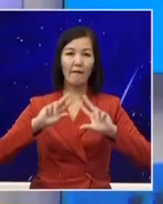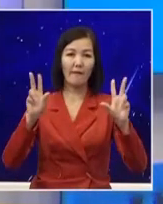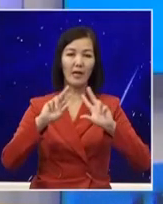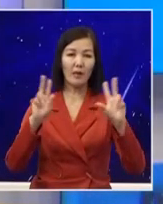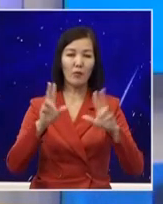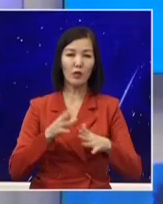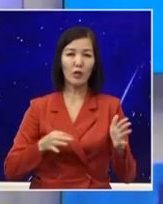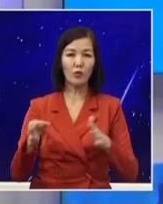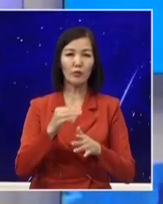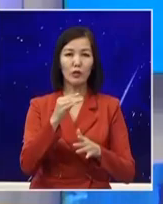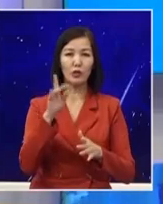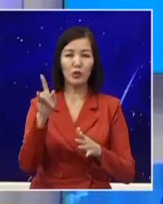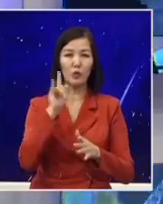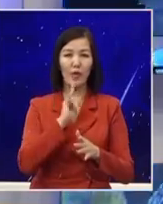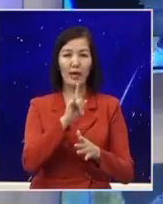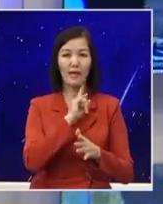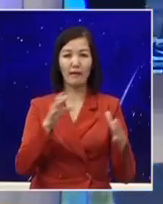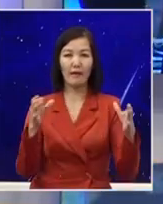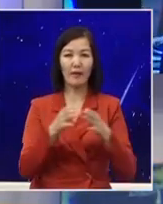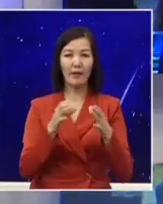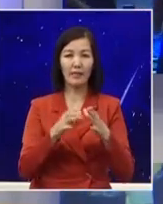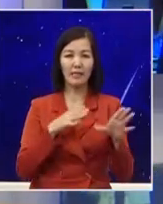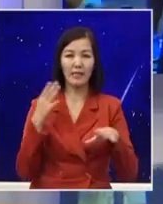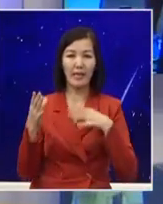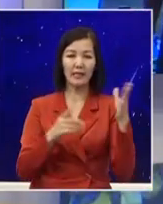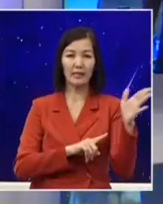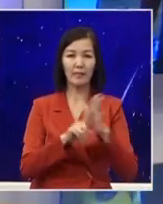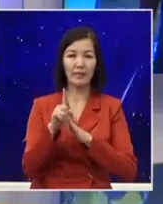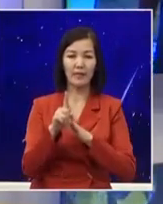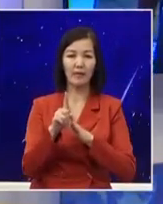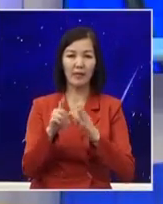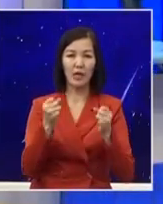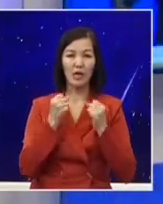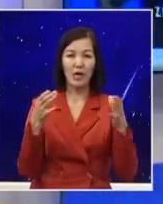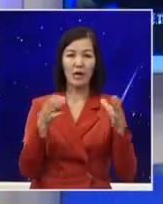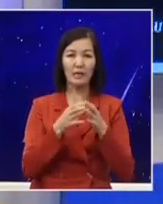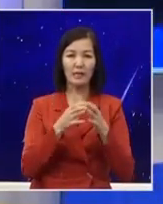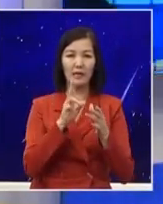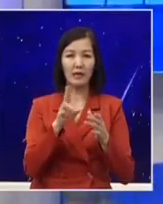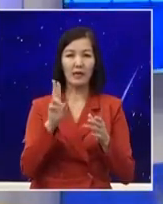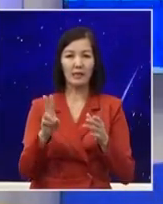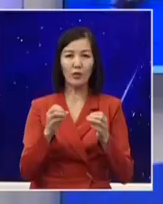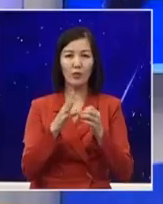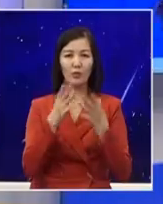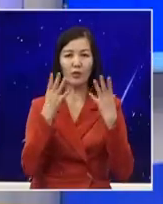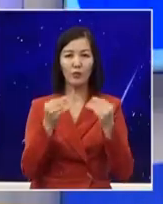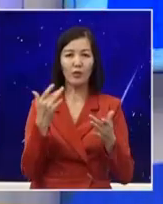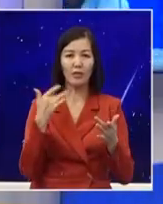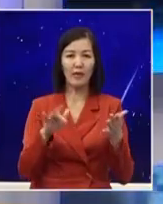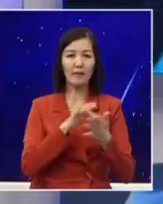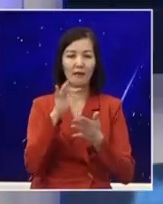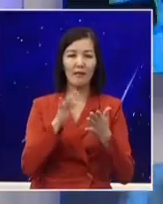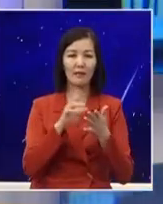Волейболдан облыстың жетісу әйелдер командасы ел біріншілігіне дайындықты бастап кетті. Жерлестеріміз алдымен Қазанның 15 күні Тараз